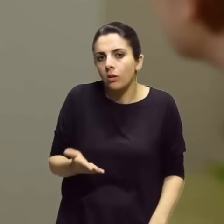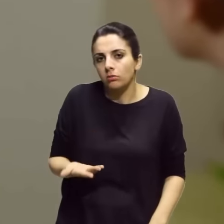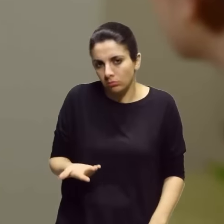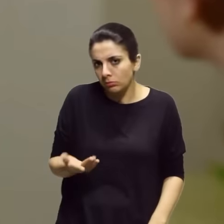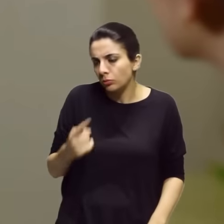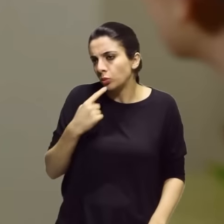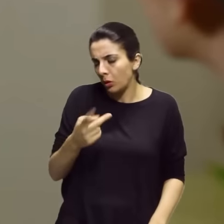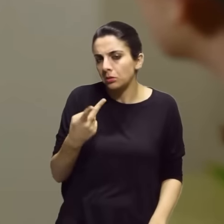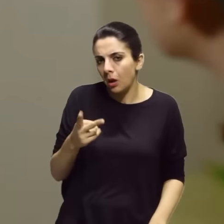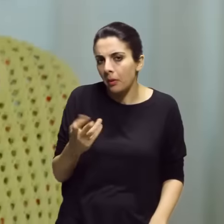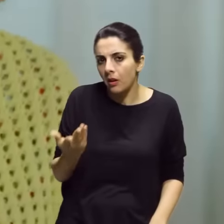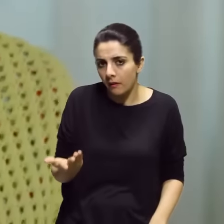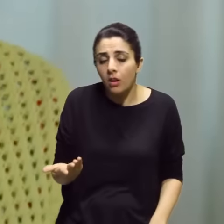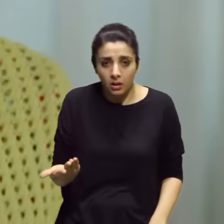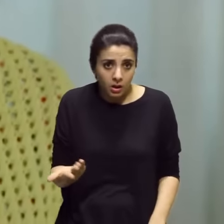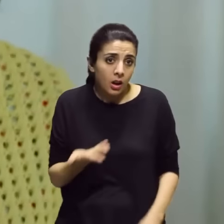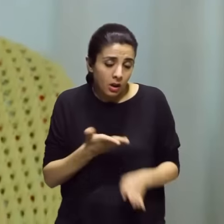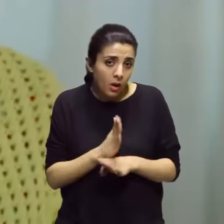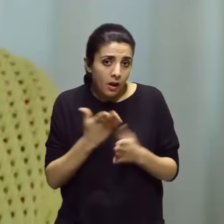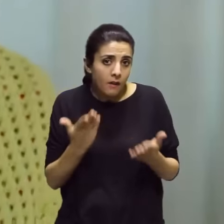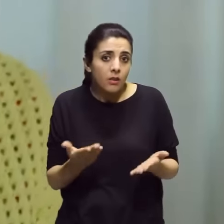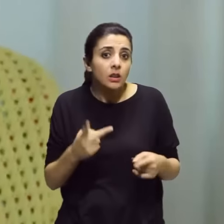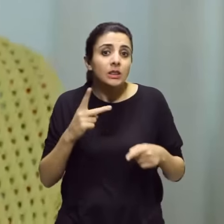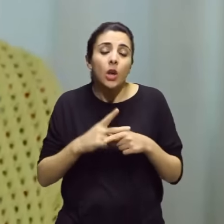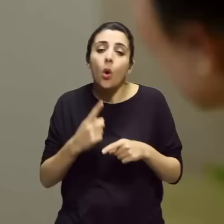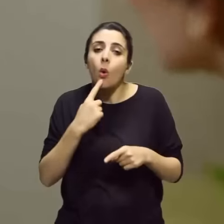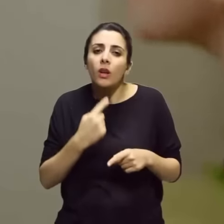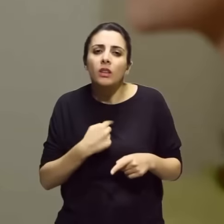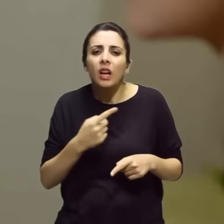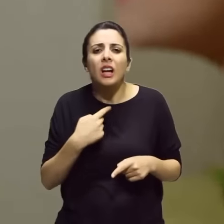tutar? Söylersin tabii. Evet, değil mi? Zeyno bana dedi ki